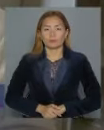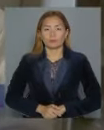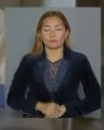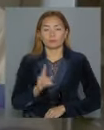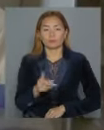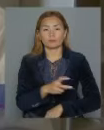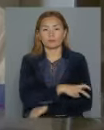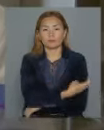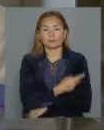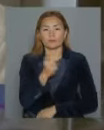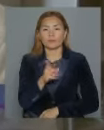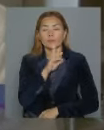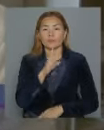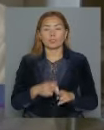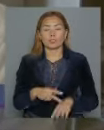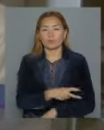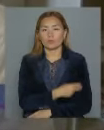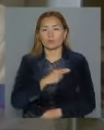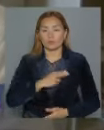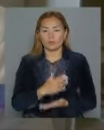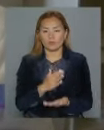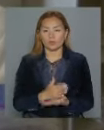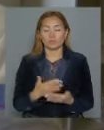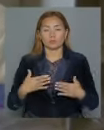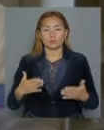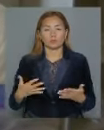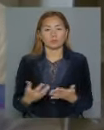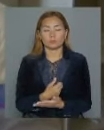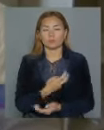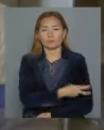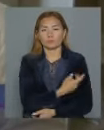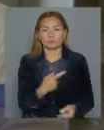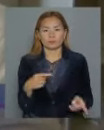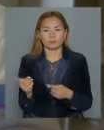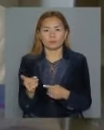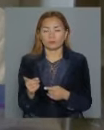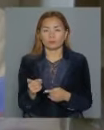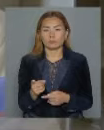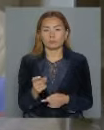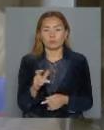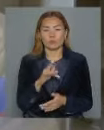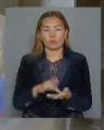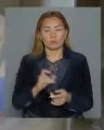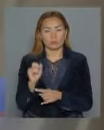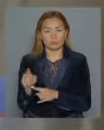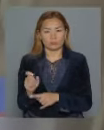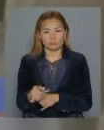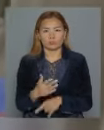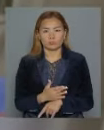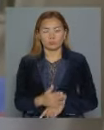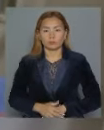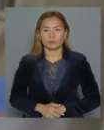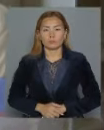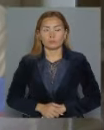6 медбике жұмыс жасайды. Бір лаборантымыз бар, осы жерден забор алынып, сосын поликлиника аудандық емханаға барылып, сол жақтан қаралады анализдер.